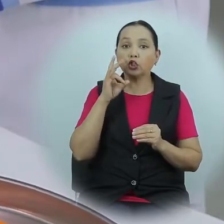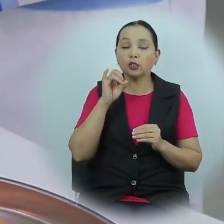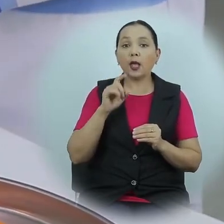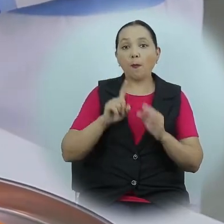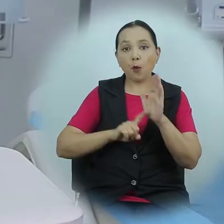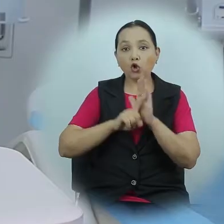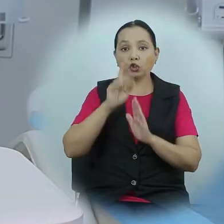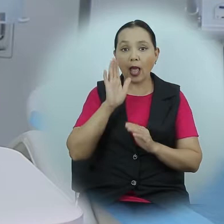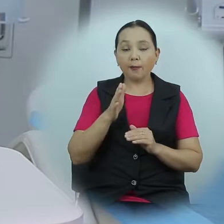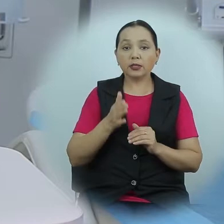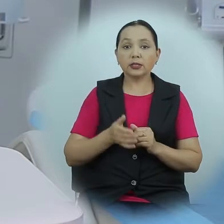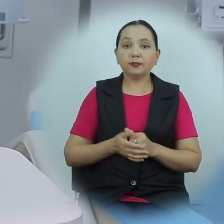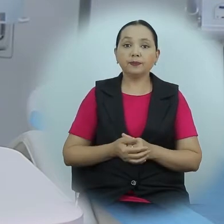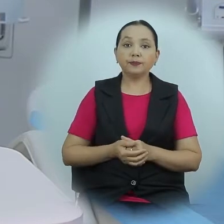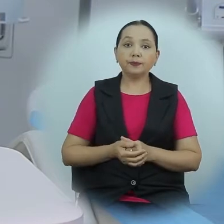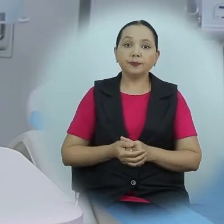башлаймыз.